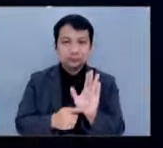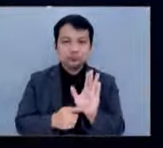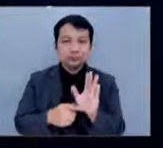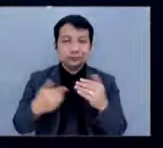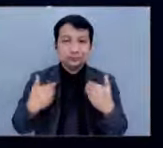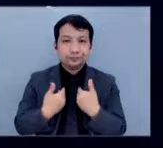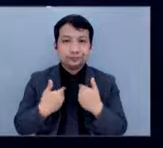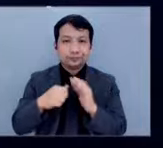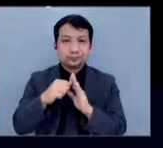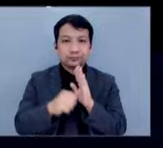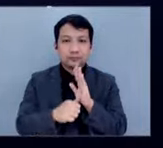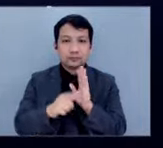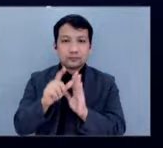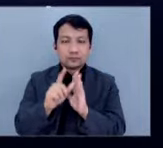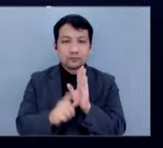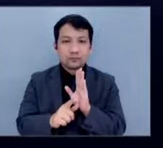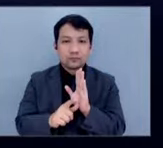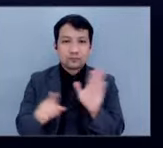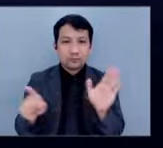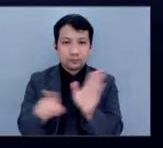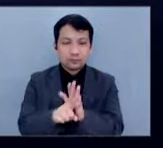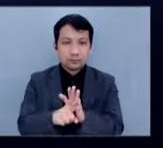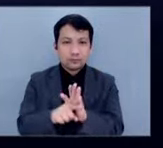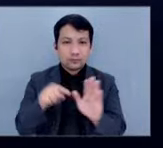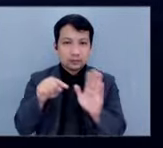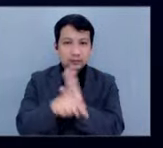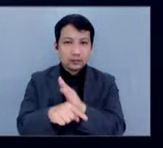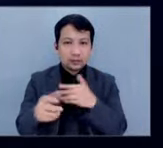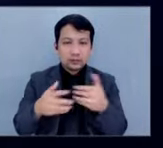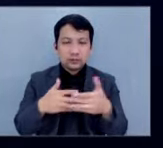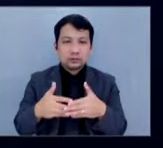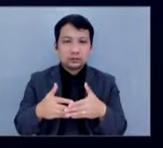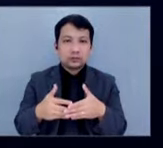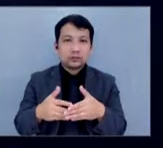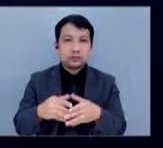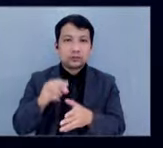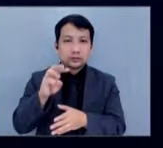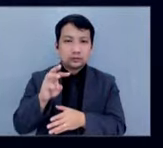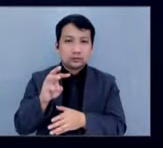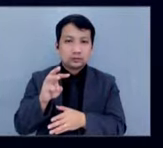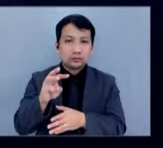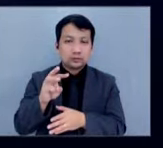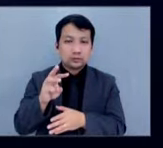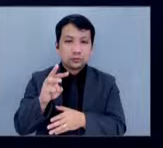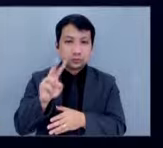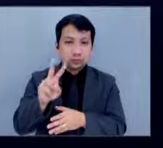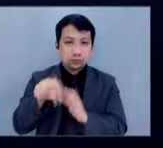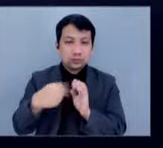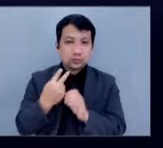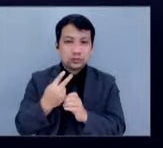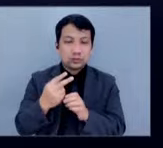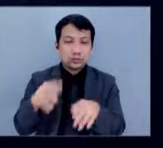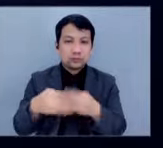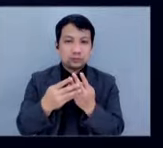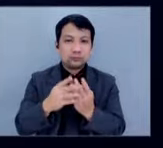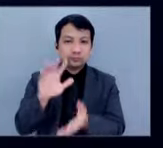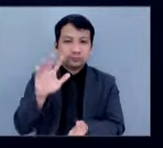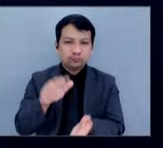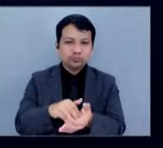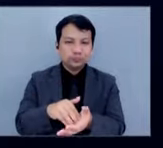Act kung saan nakasaad na bawal ang pagpatay sa anumang hayop, may kaakibat itong hanggang 2 taong pagkakakulong at hanggang 5,000 pisong